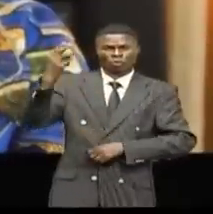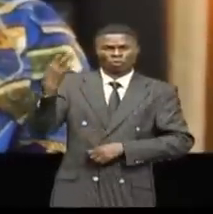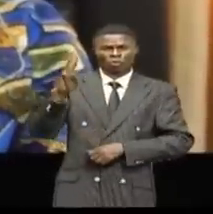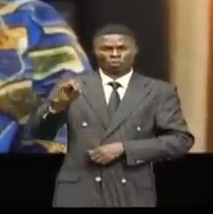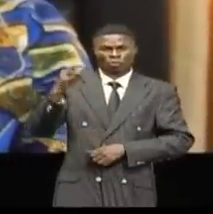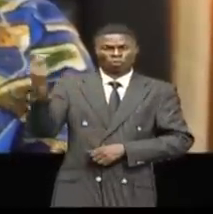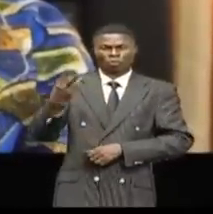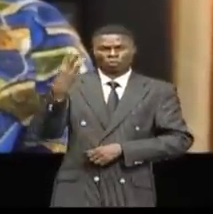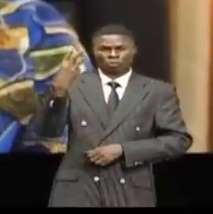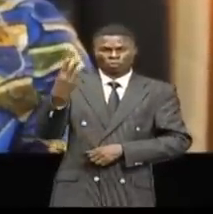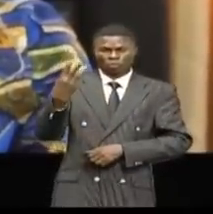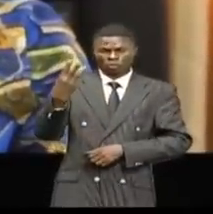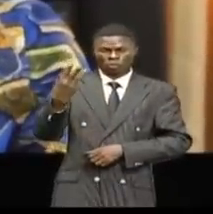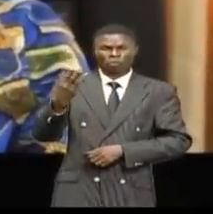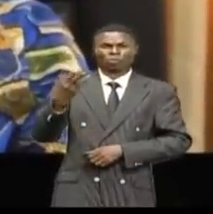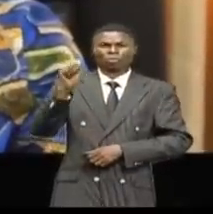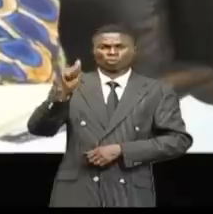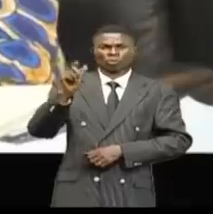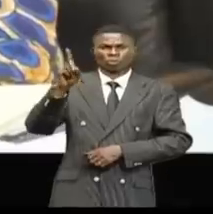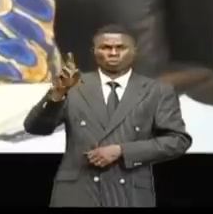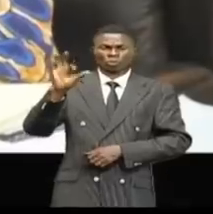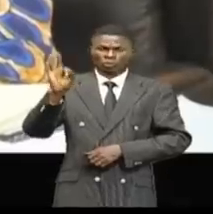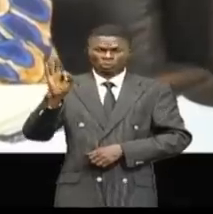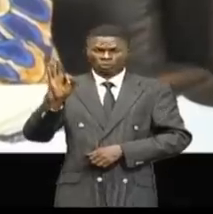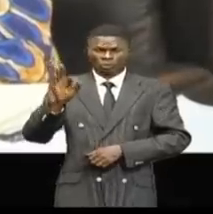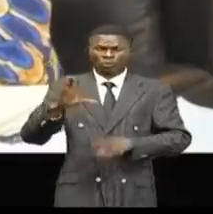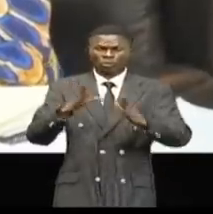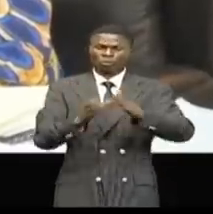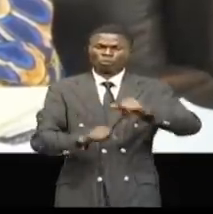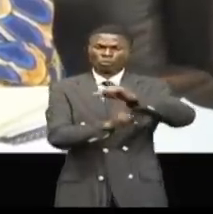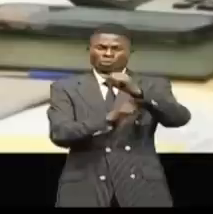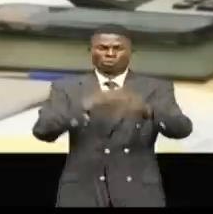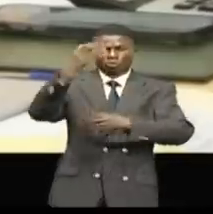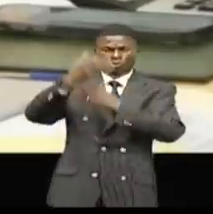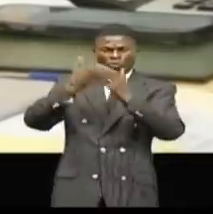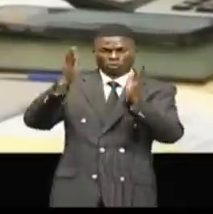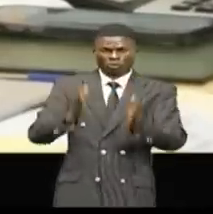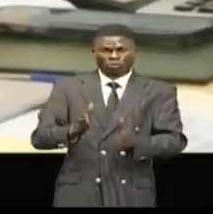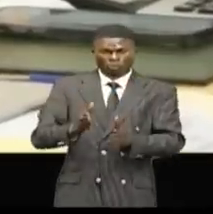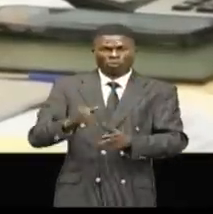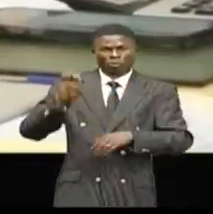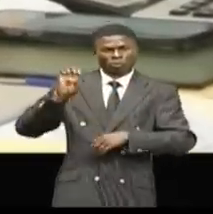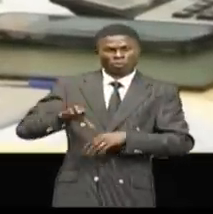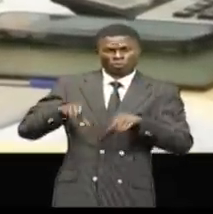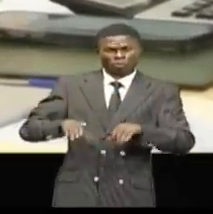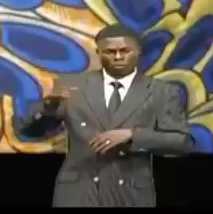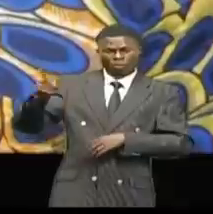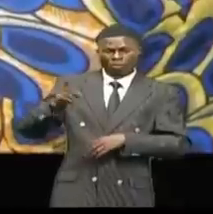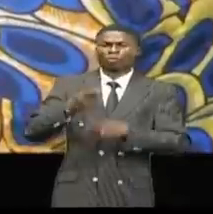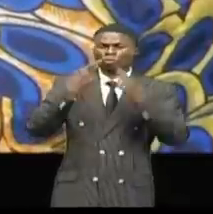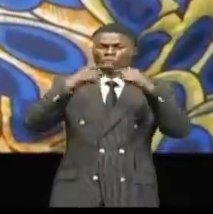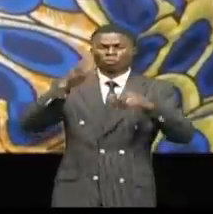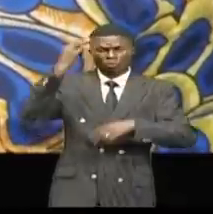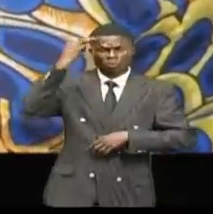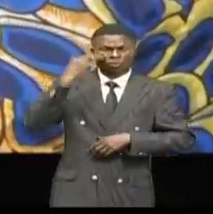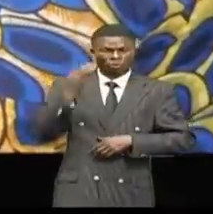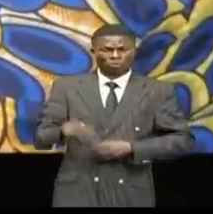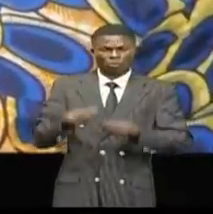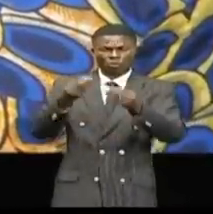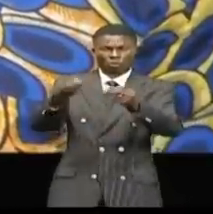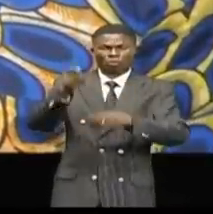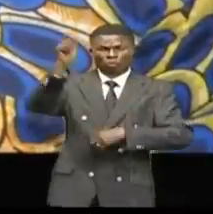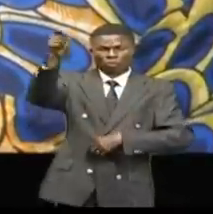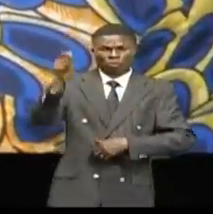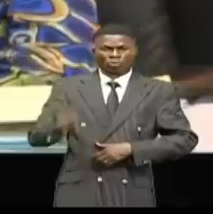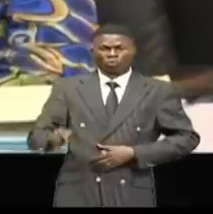RDF, avec l'appui de l'armée rwandaise dans cette partie du pays. Il a aussi informé le Conseil de la remise aux forces armées de